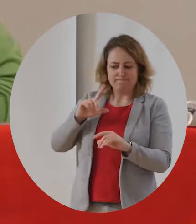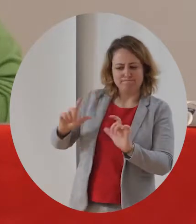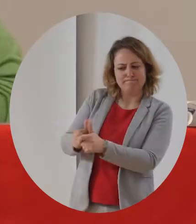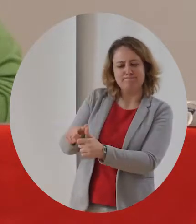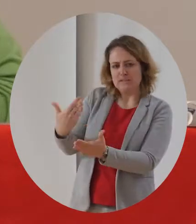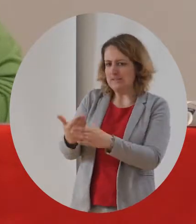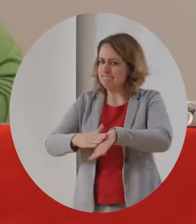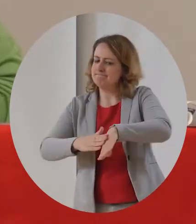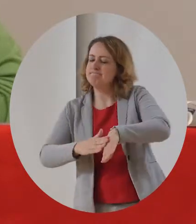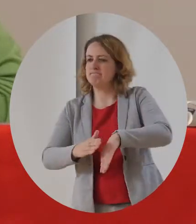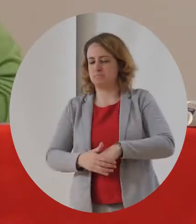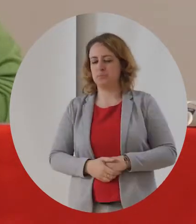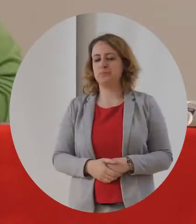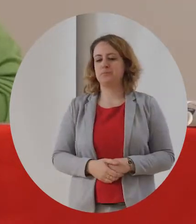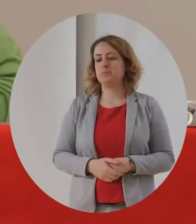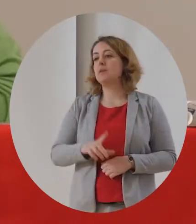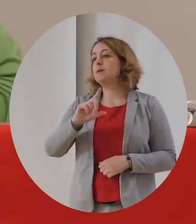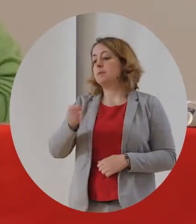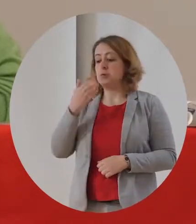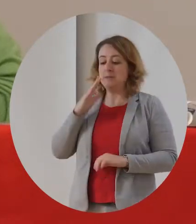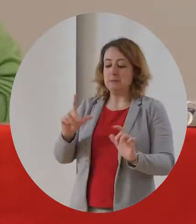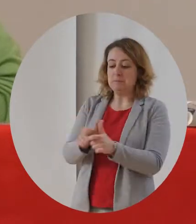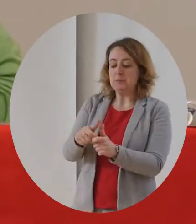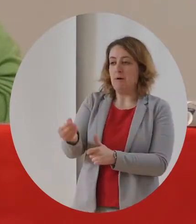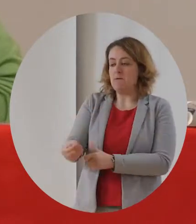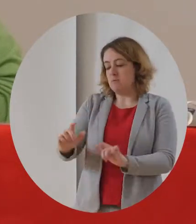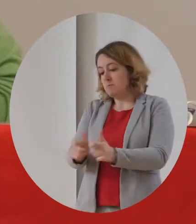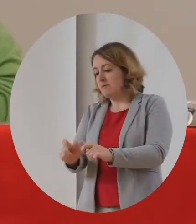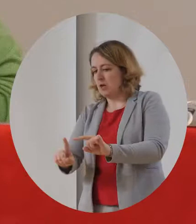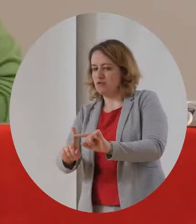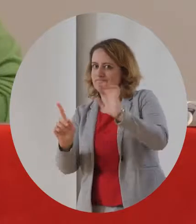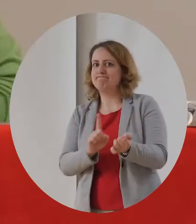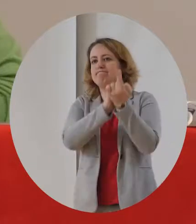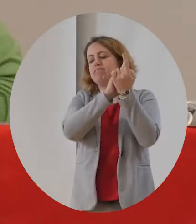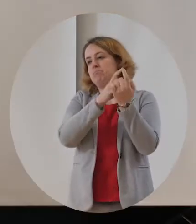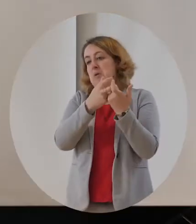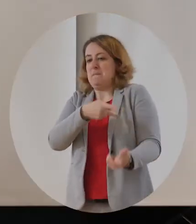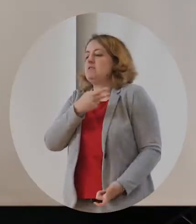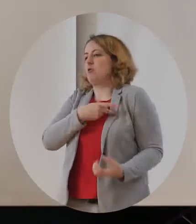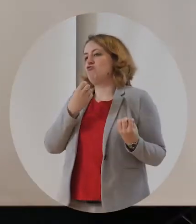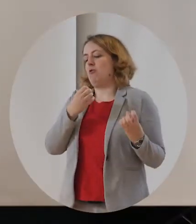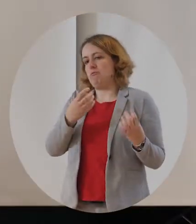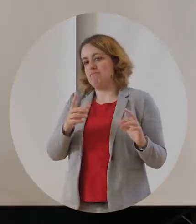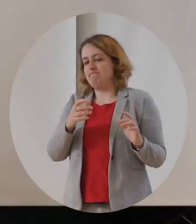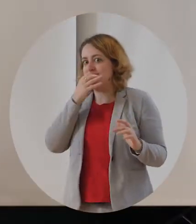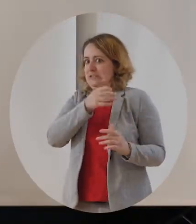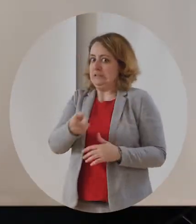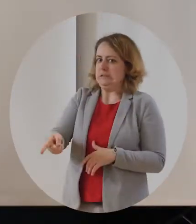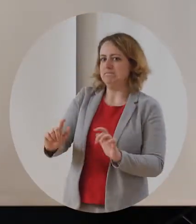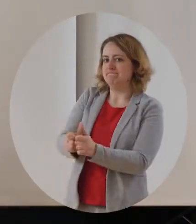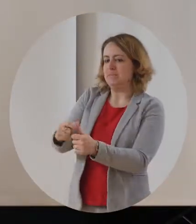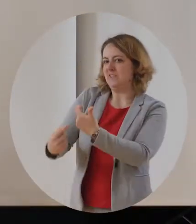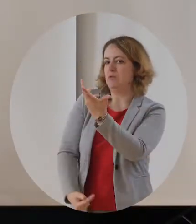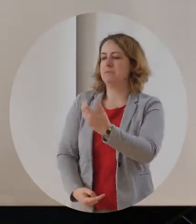observé. Et s'adresser à qui de droit, c'est souvent les médecins. Voilà. Donc, dans ce